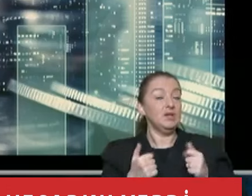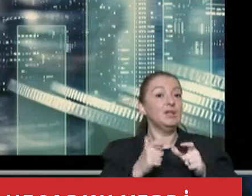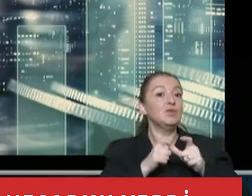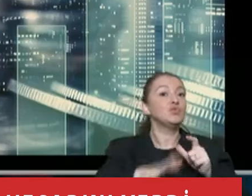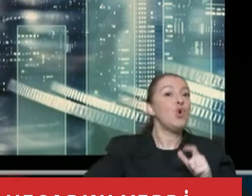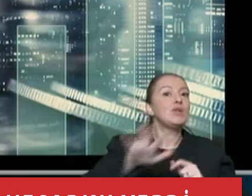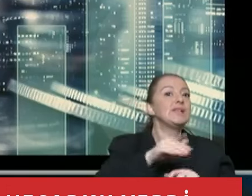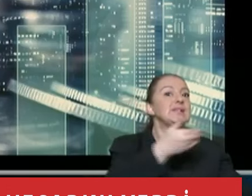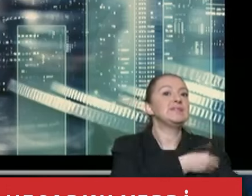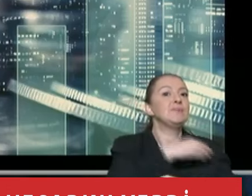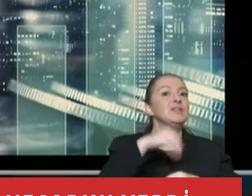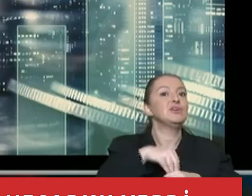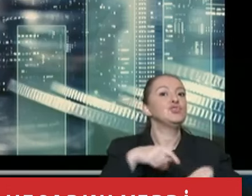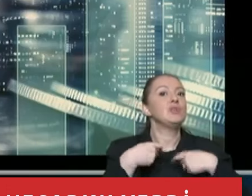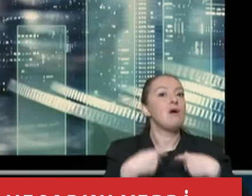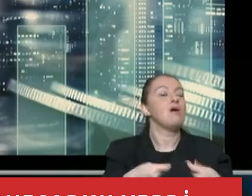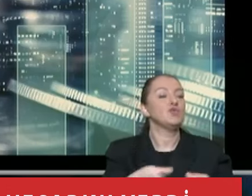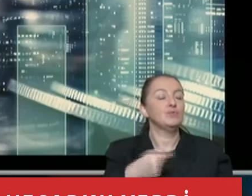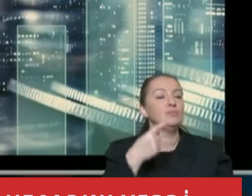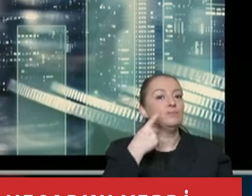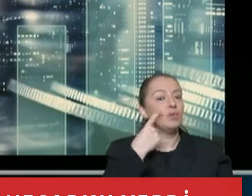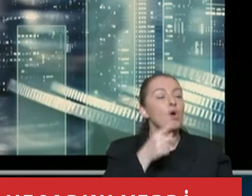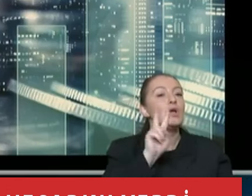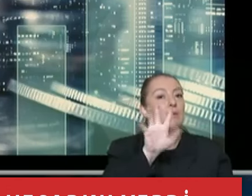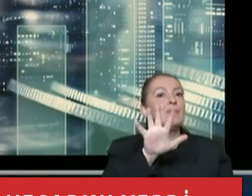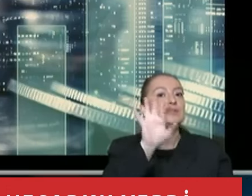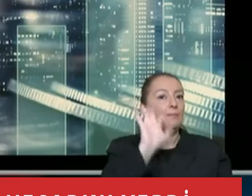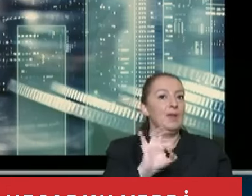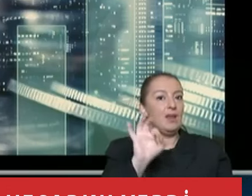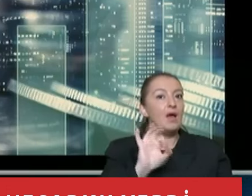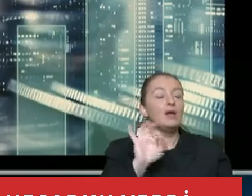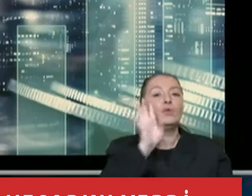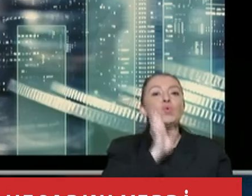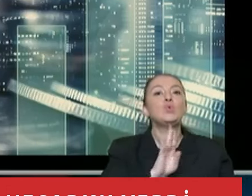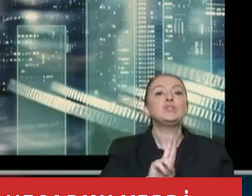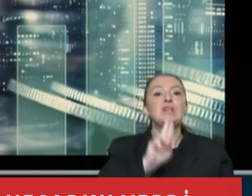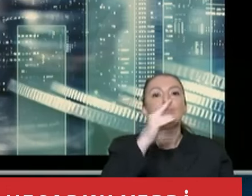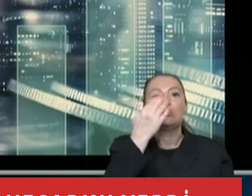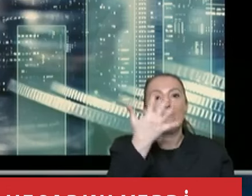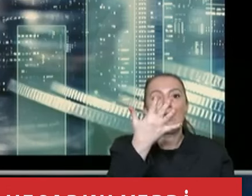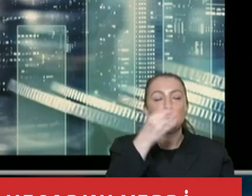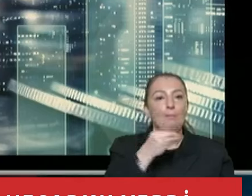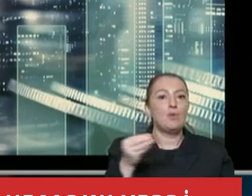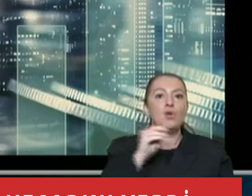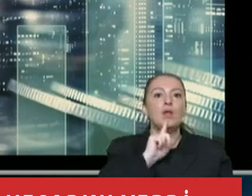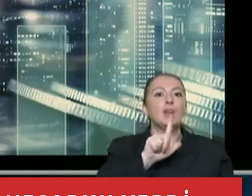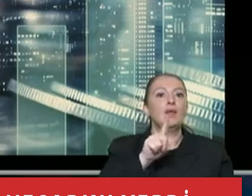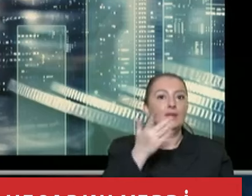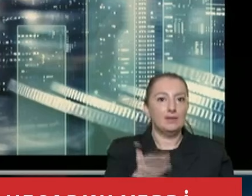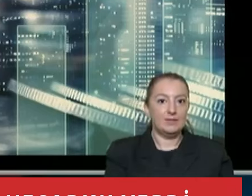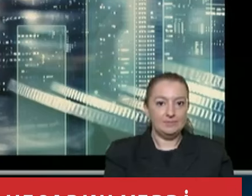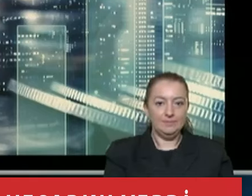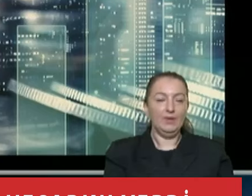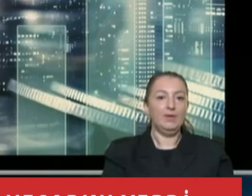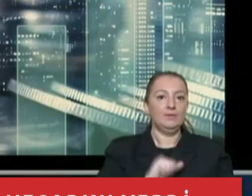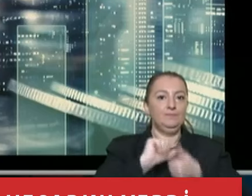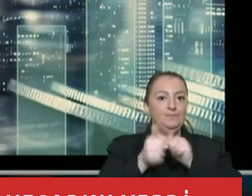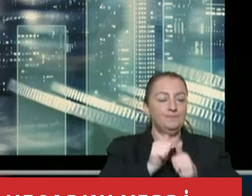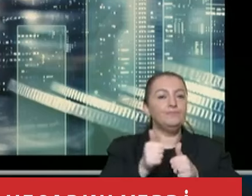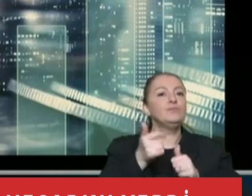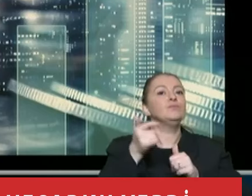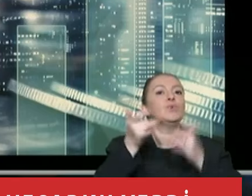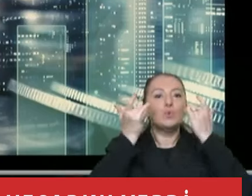hizmetler için kullandığımız kaynak 25 milyar 475 milyon liradır spor